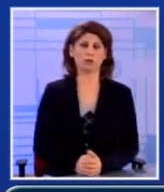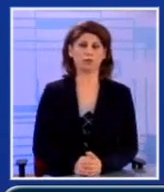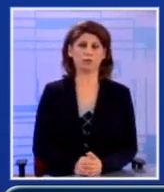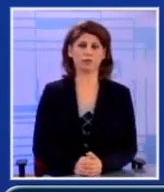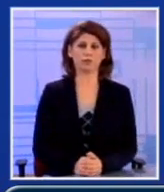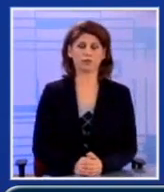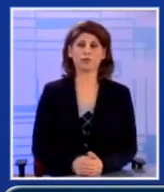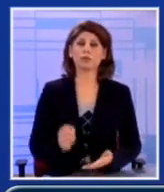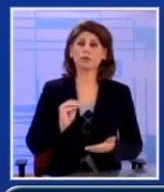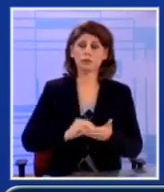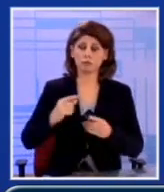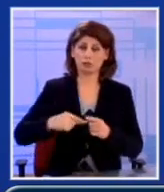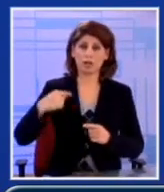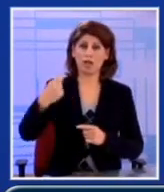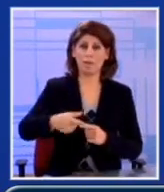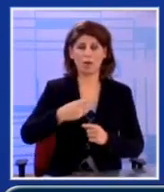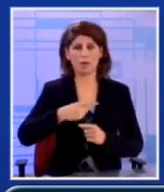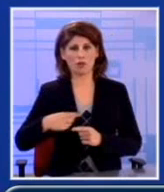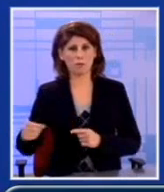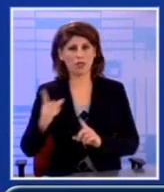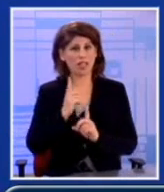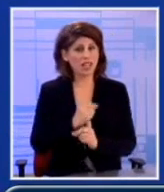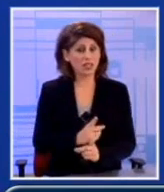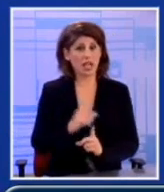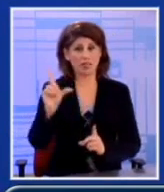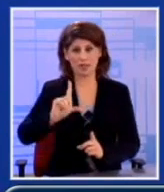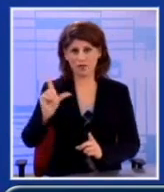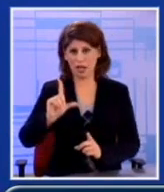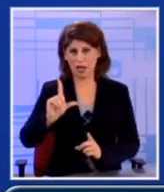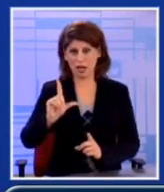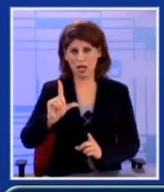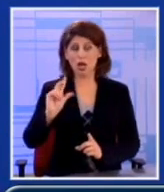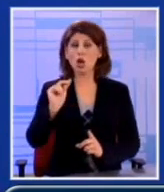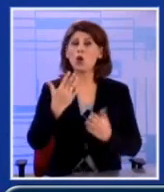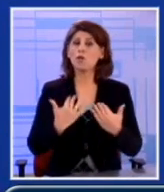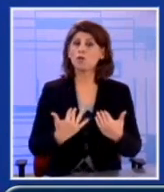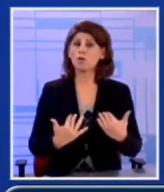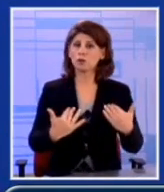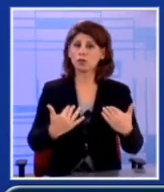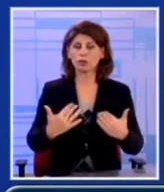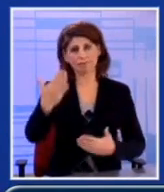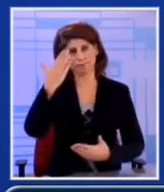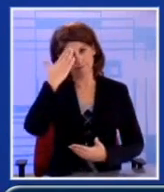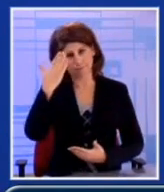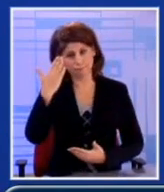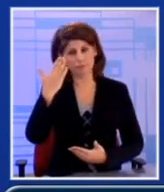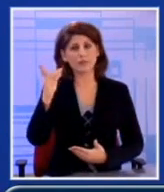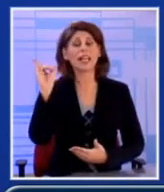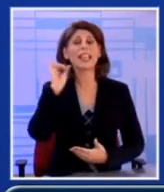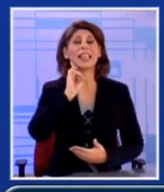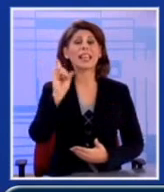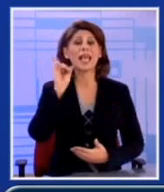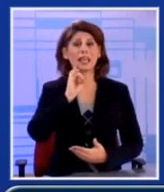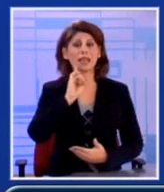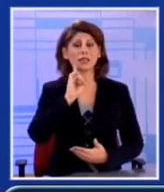Επίσης, την επόμενη εβδομάδα και ειδικότερα τη Δευτέρα η Βουλή θα τιμήσει γυναίκες